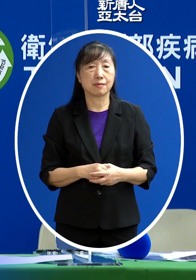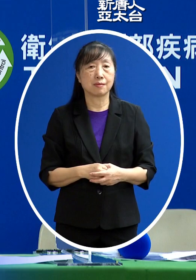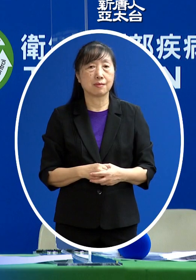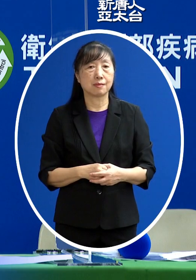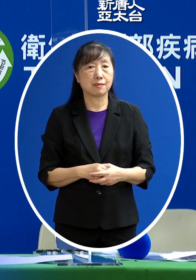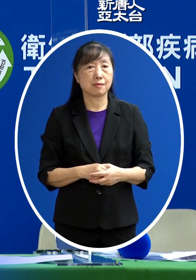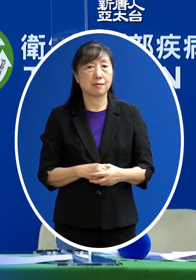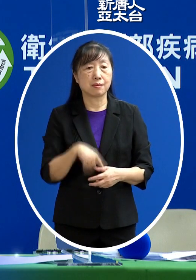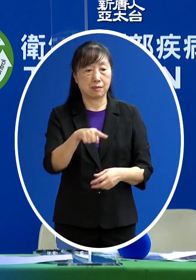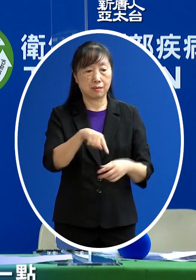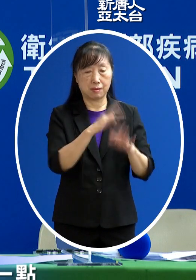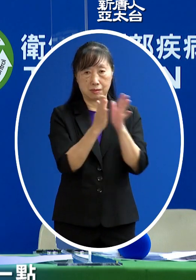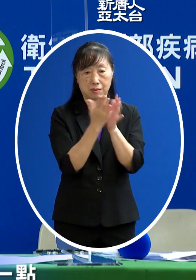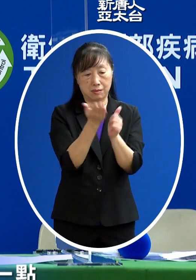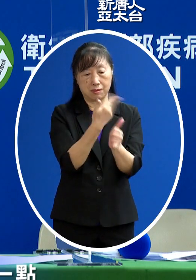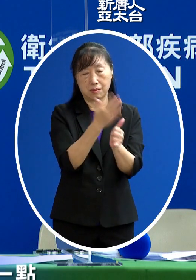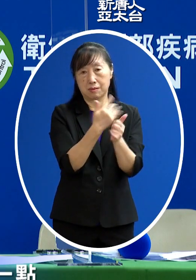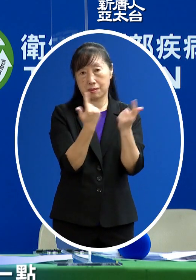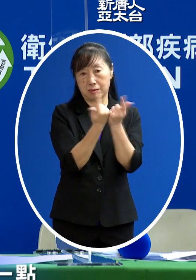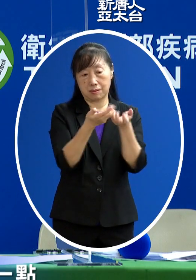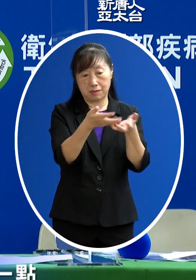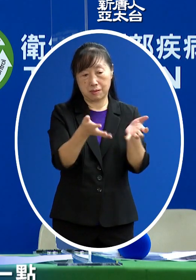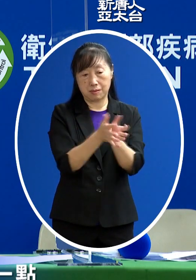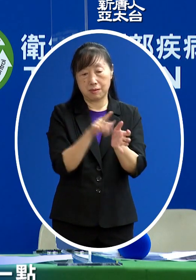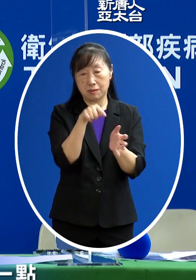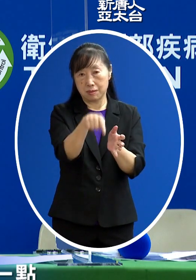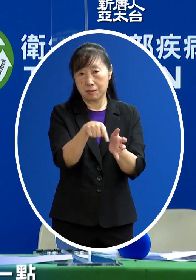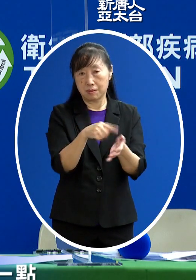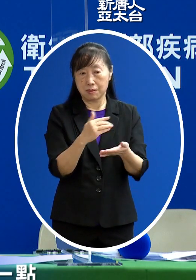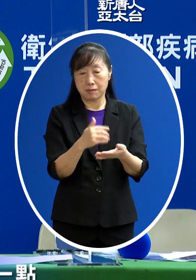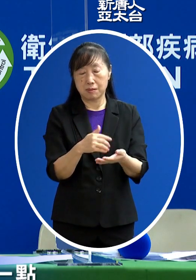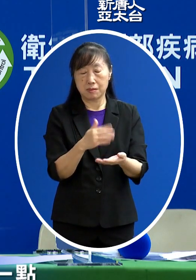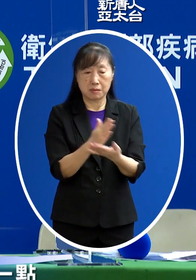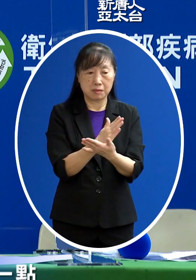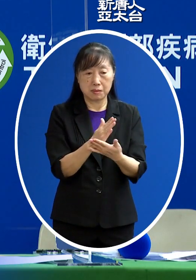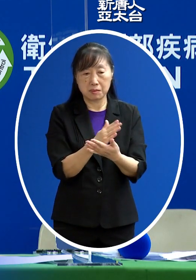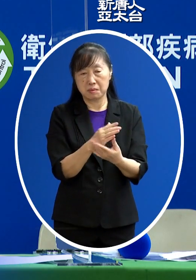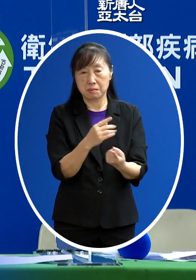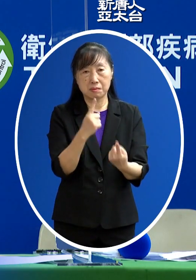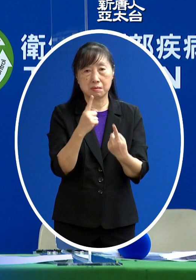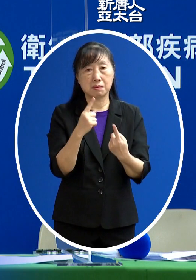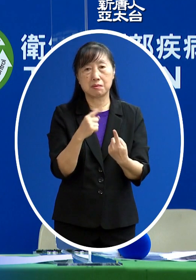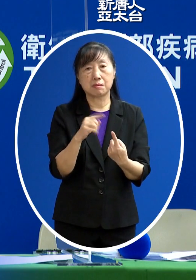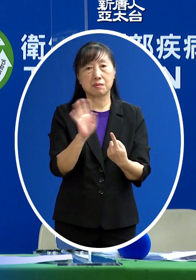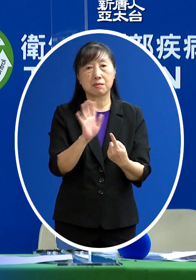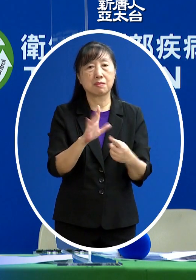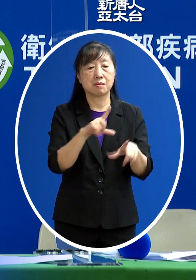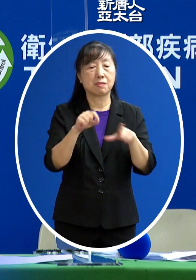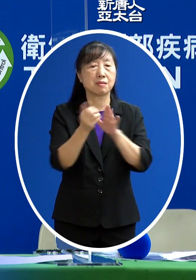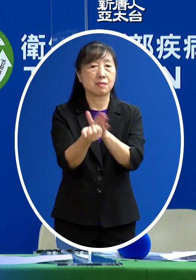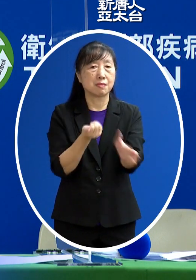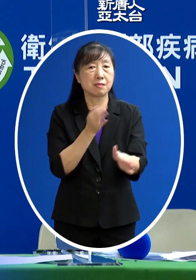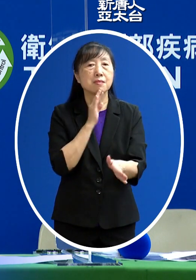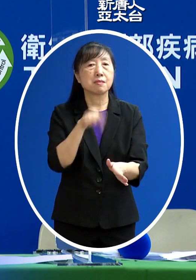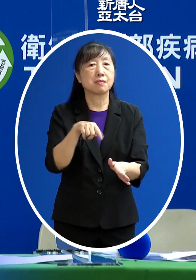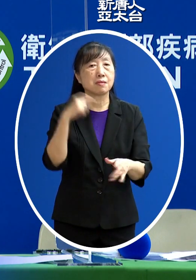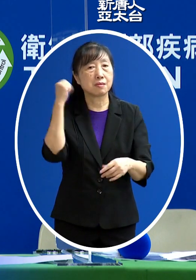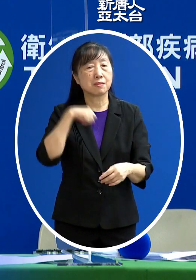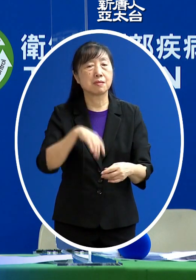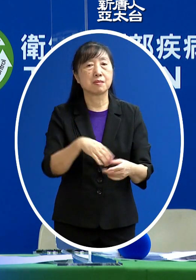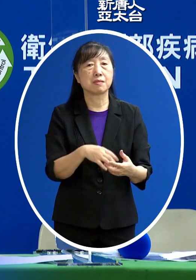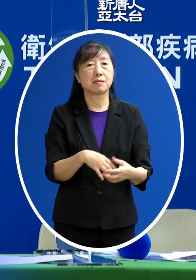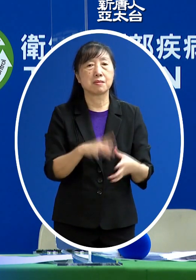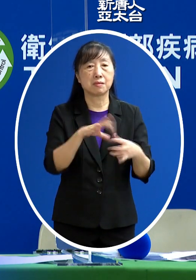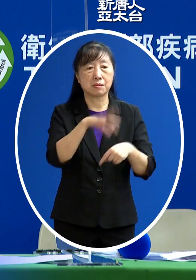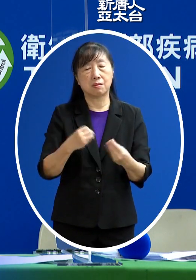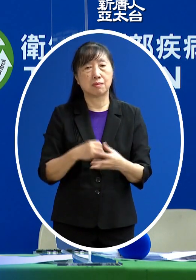都在北部了哈，我觉得这样的一个推测哈，稍微早了一点。当然每一波疫情都有可能有它的一